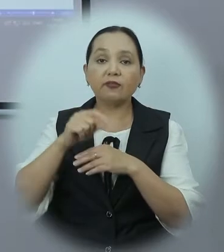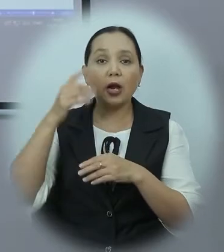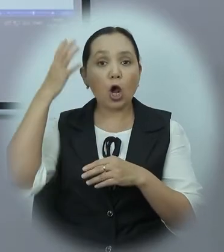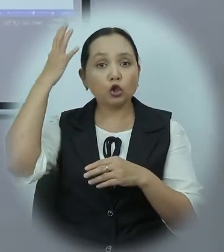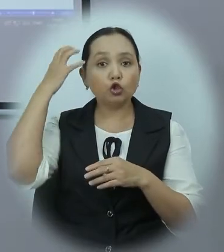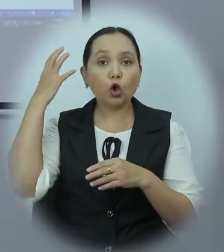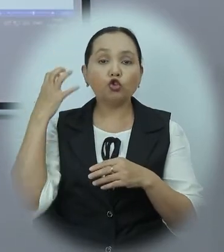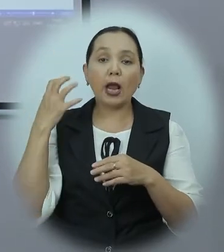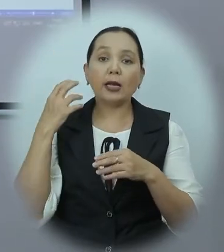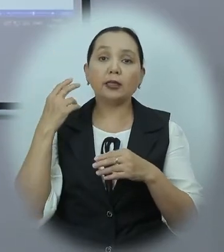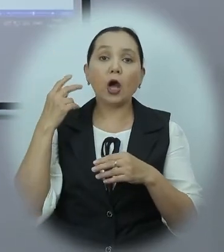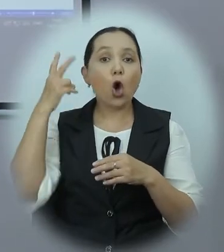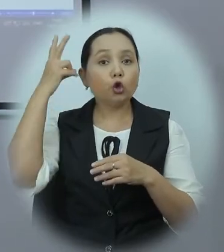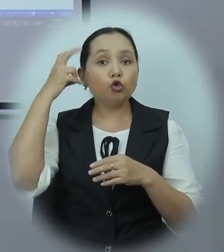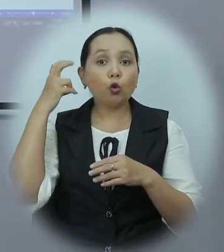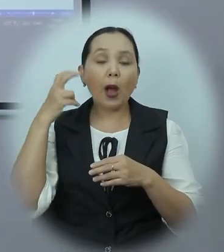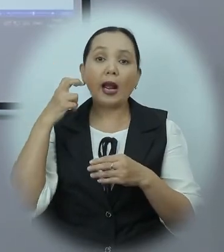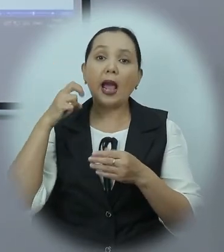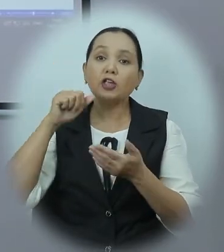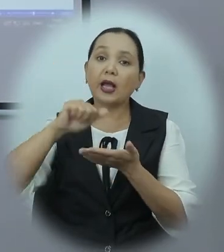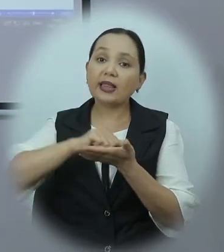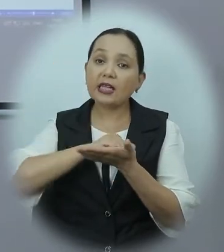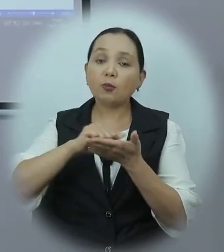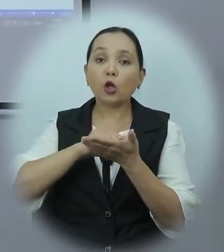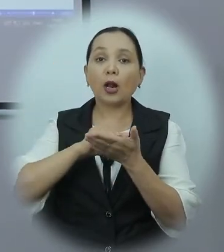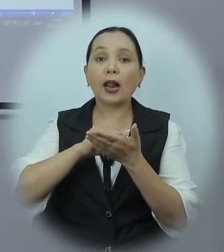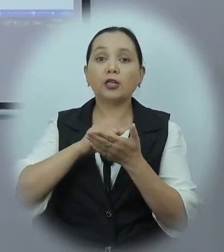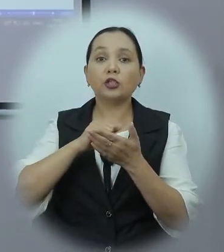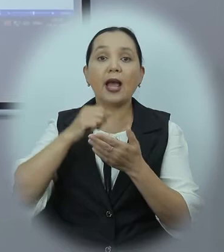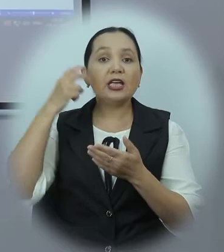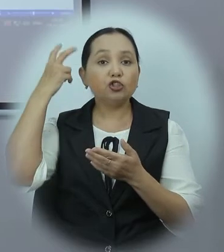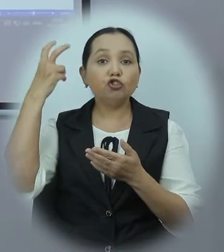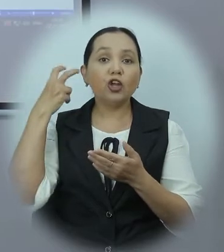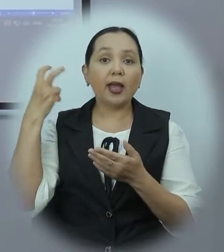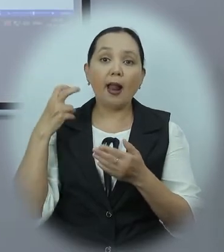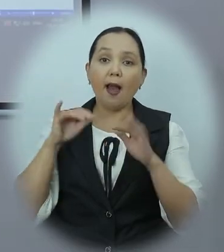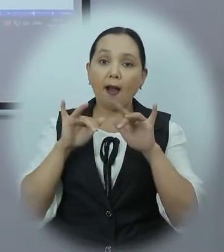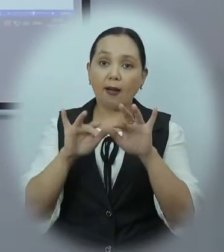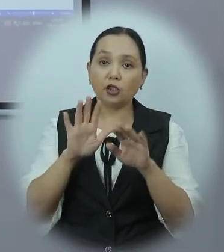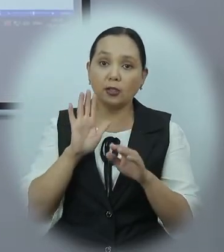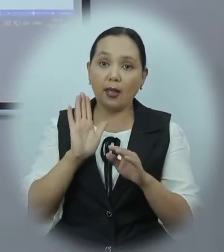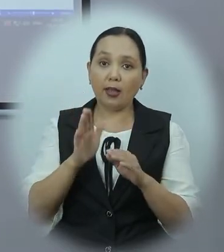sochlarni turmaklash, dazmollash yoki jingalak qilishdan iborat bo'ladi.